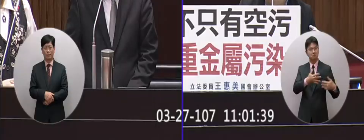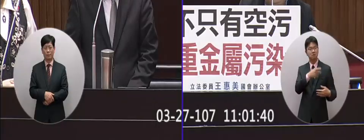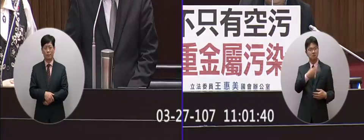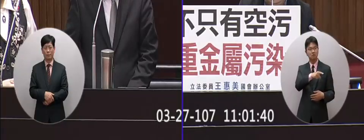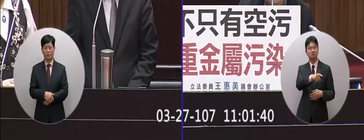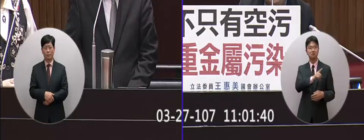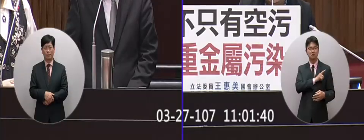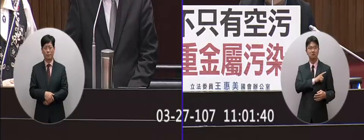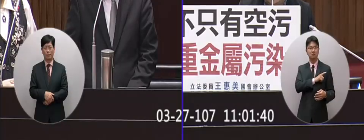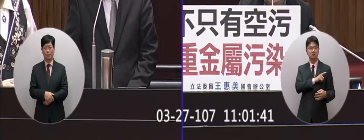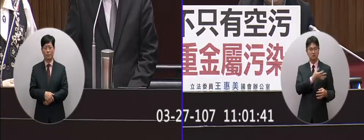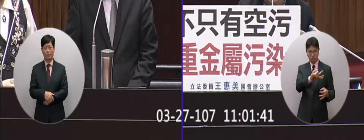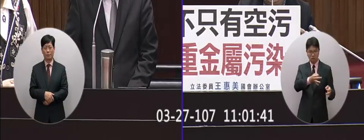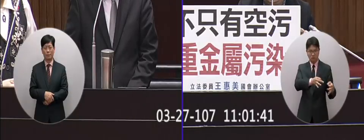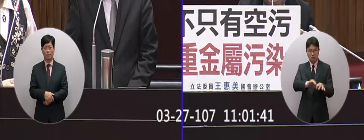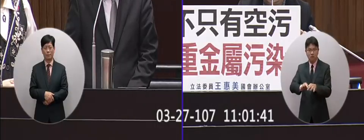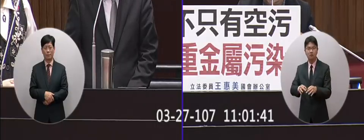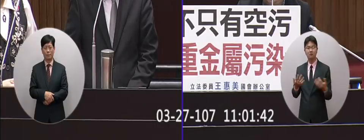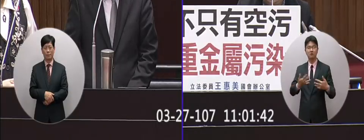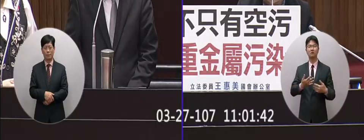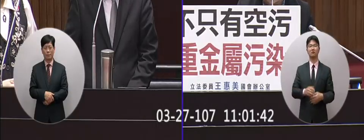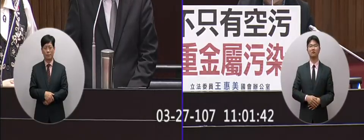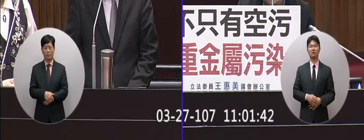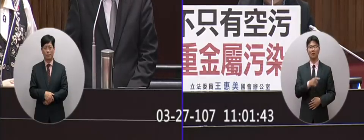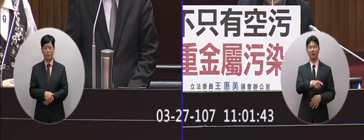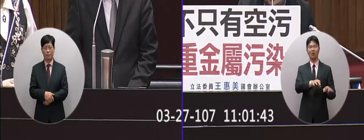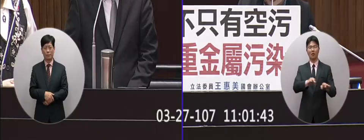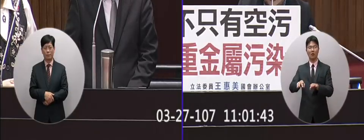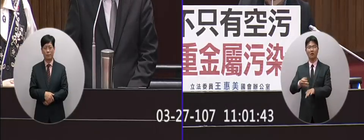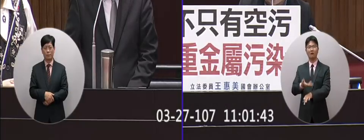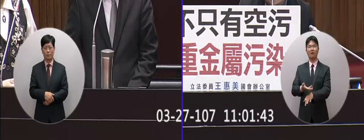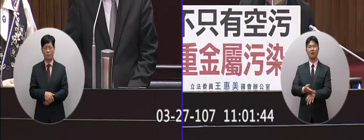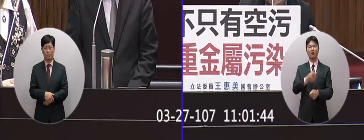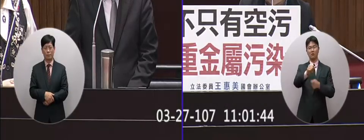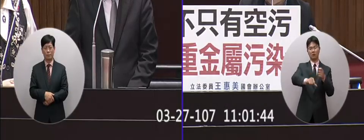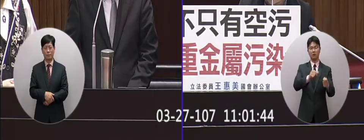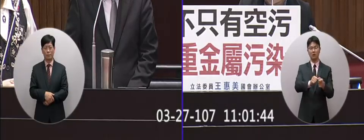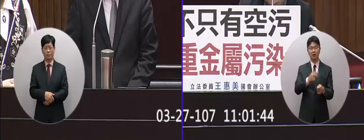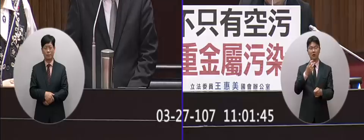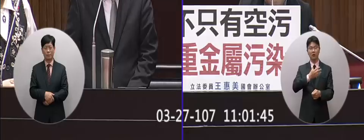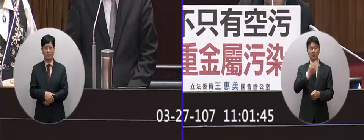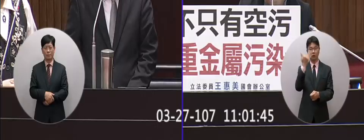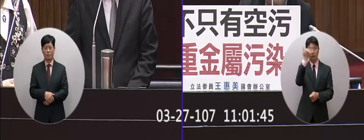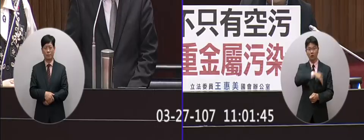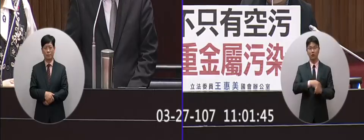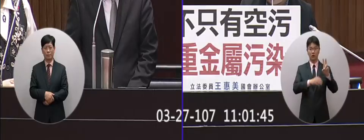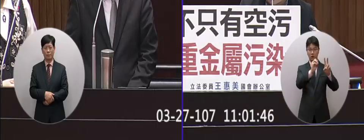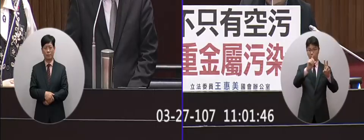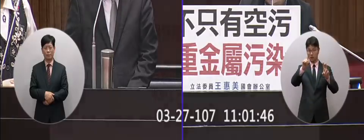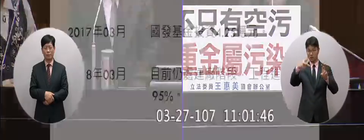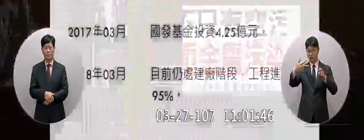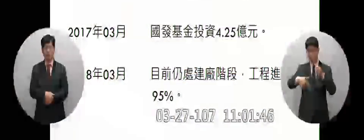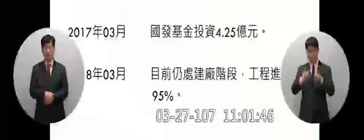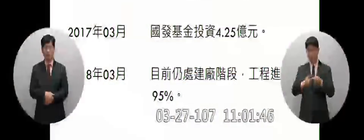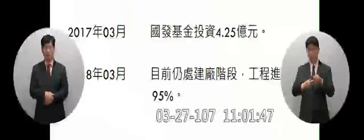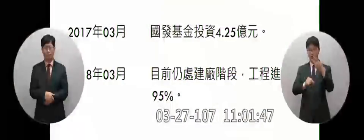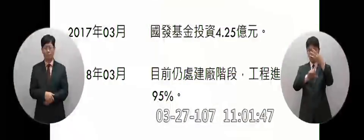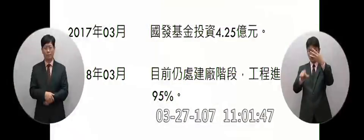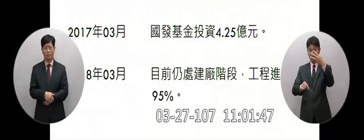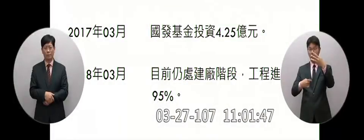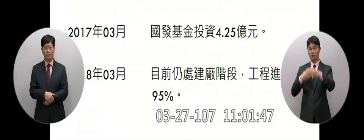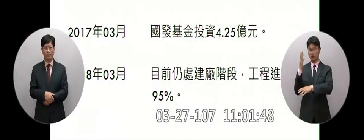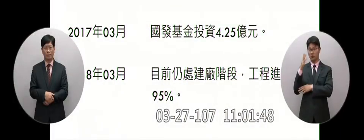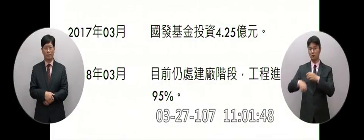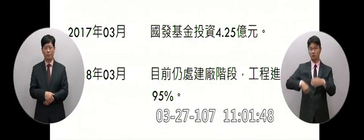因为它筹资的问题，那就闲置了5年。突然之间我们在2017年3月我们又投资了